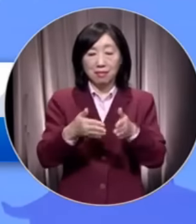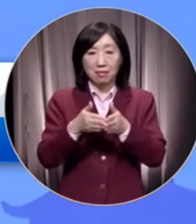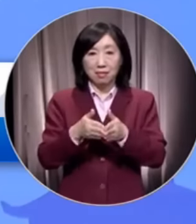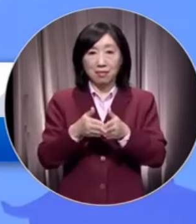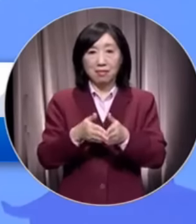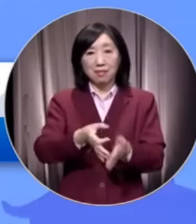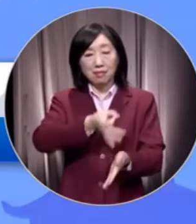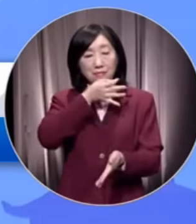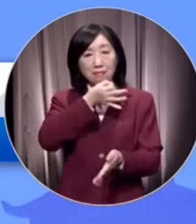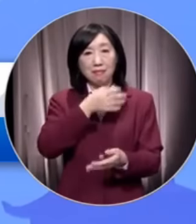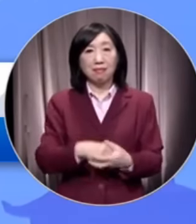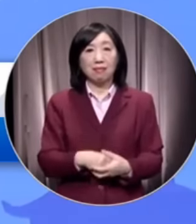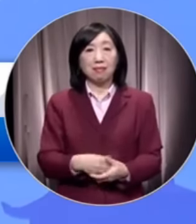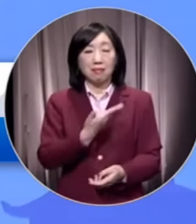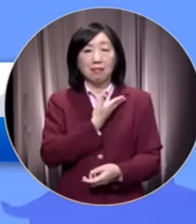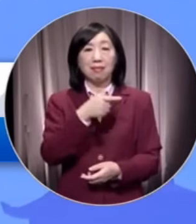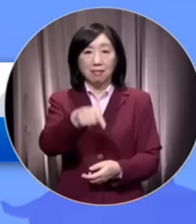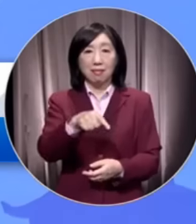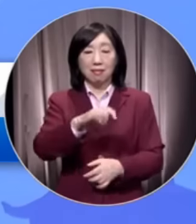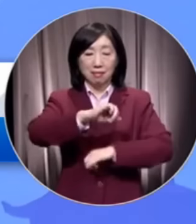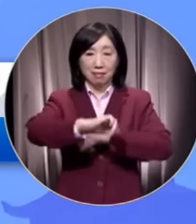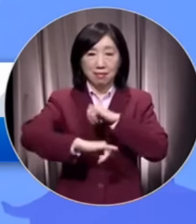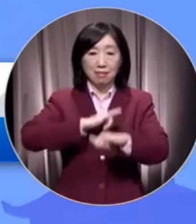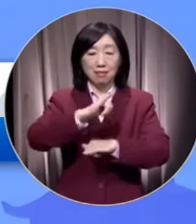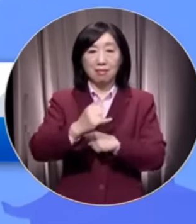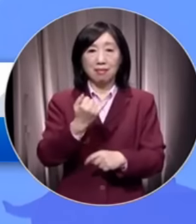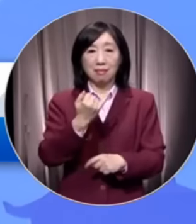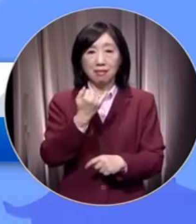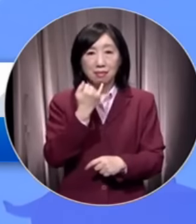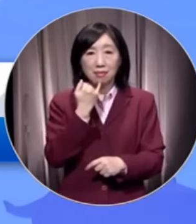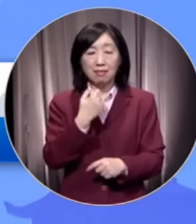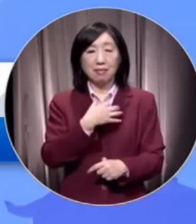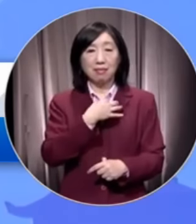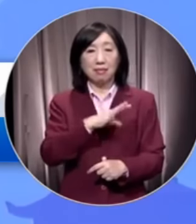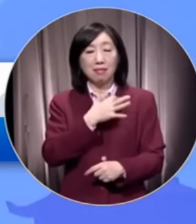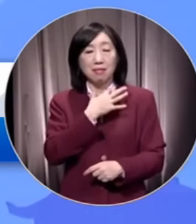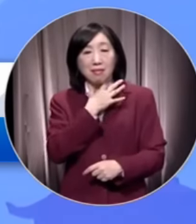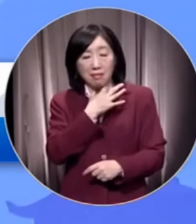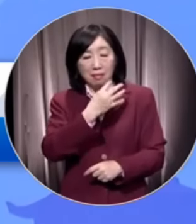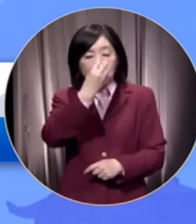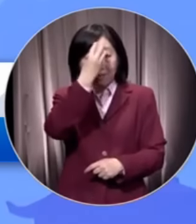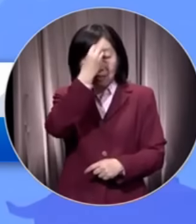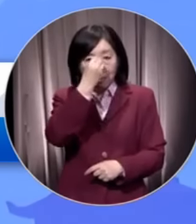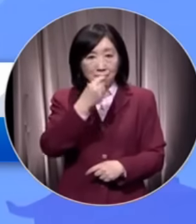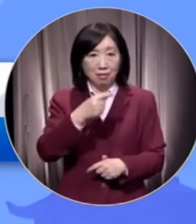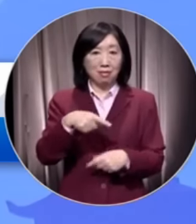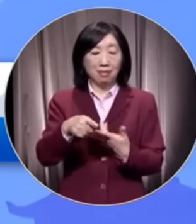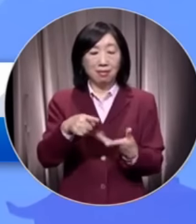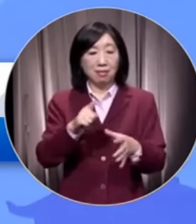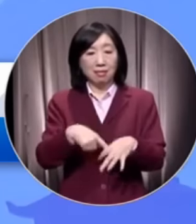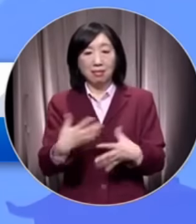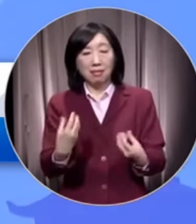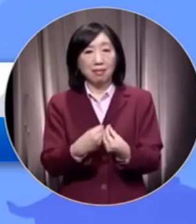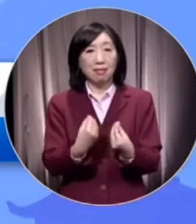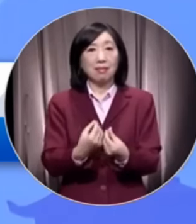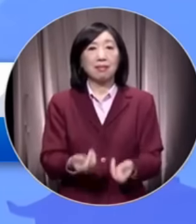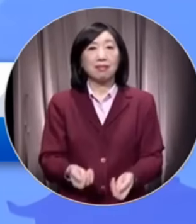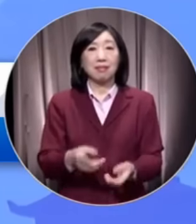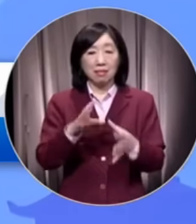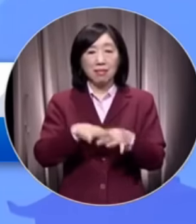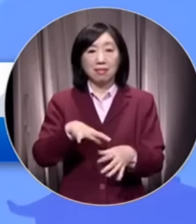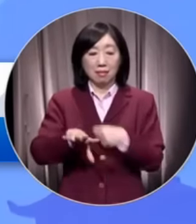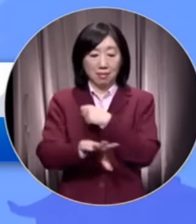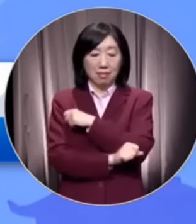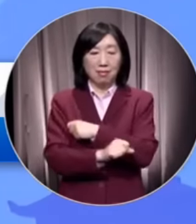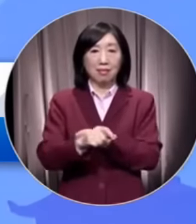的资助，让他们的生活可以无余，不要陷入贫穷无以为继的情况。这是我们的基本工